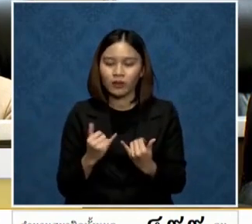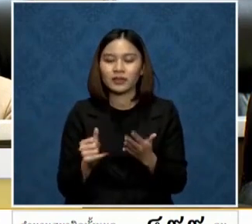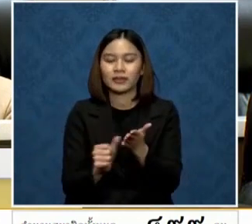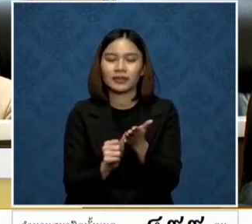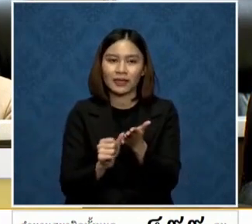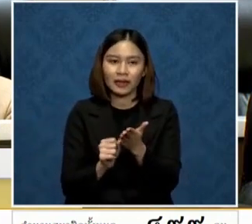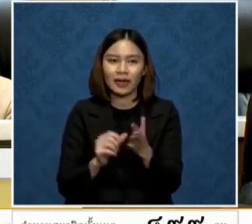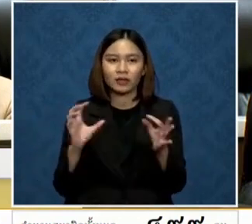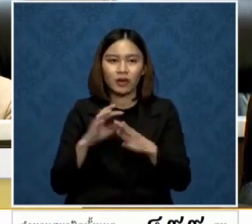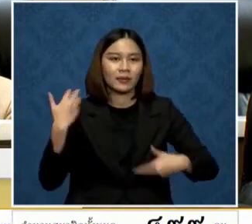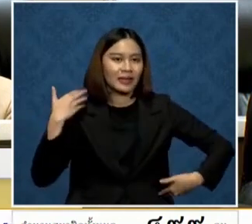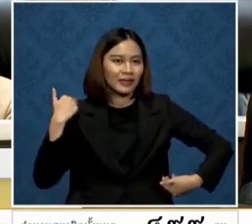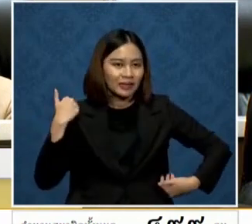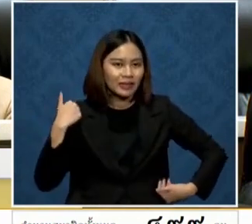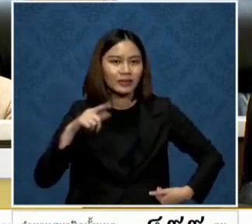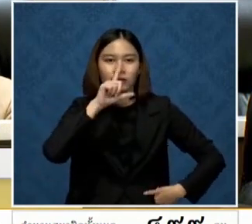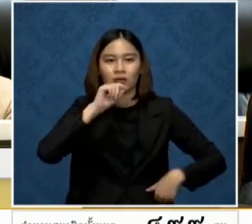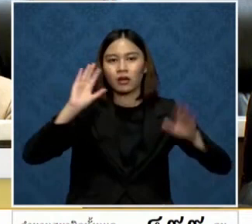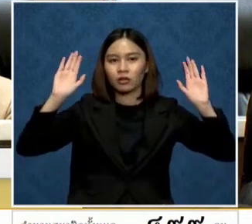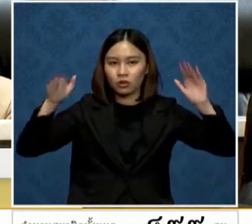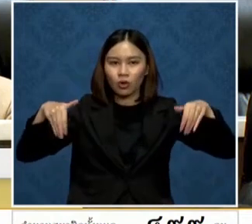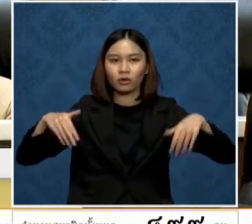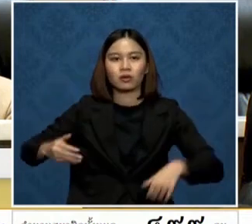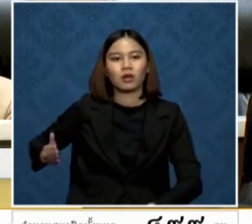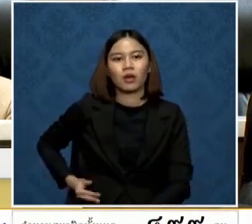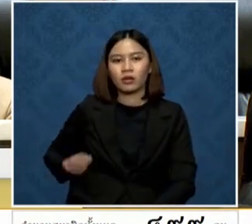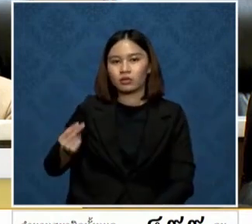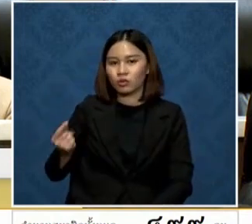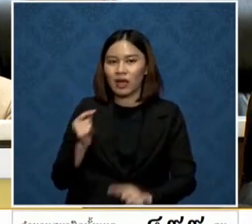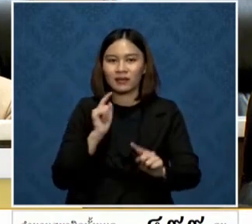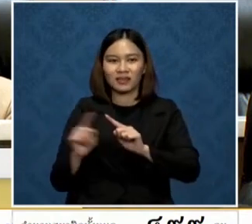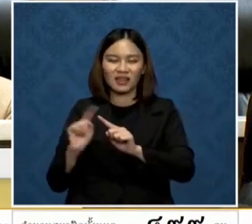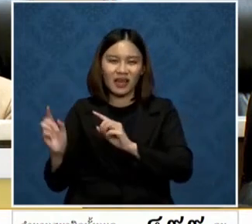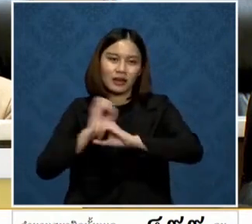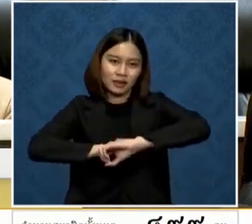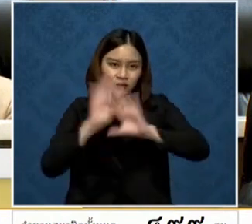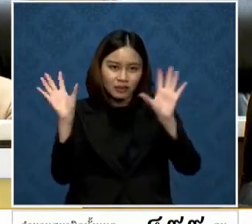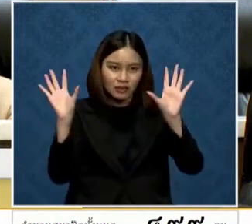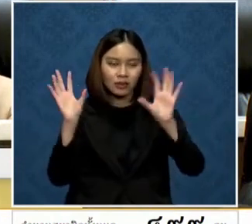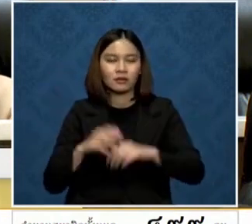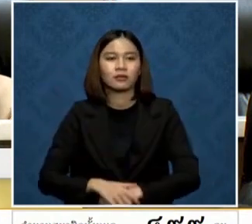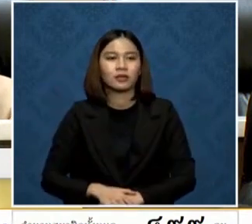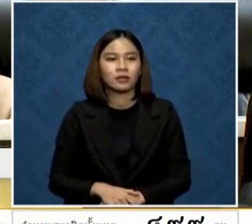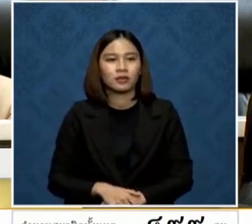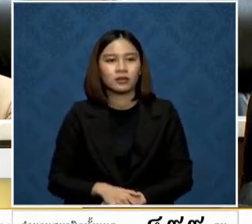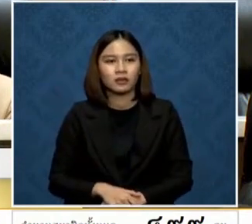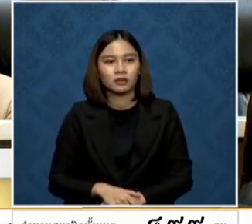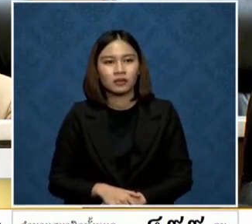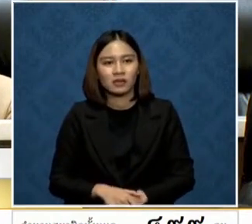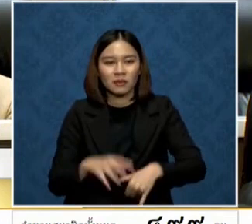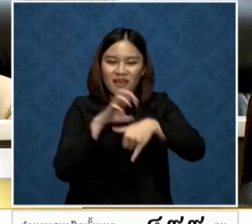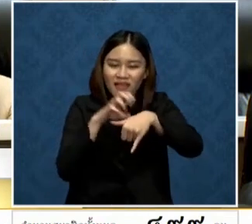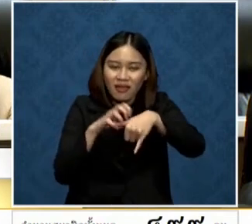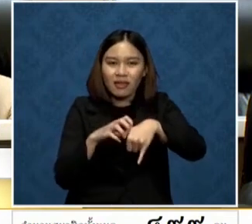ปัญหาเรื่องลิงเรื่องนกเรื่องสุนัขเรื่องอะไรเให้มันเป็นชิ้นเป็นอันอย่าให้มันทำร้าย